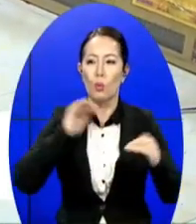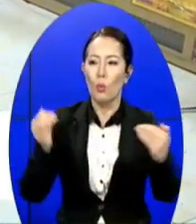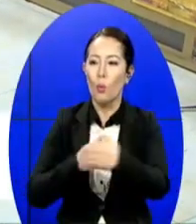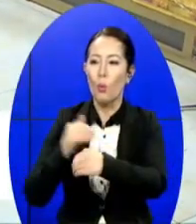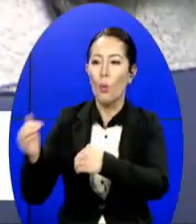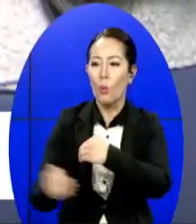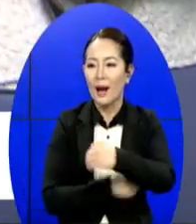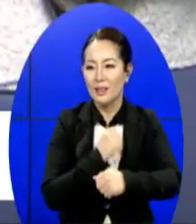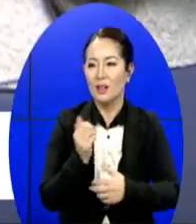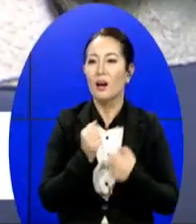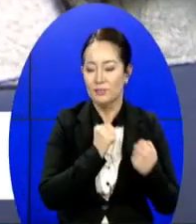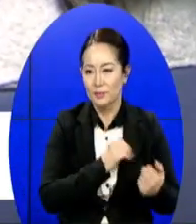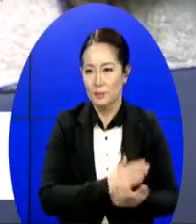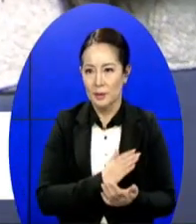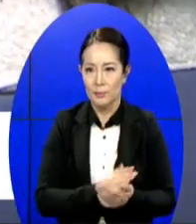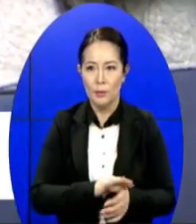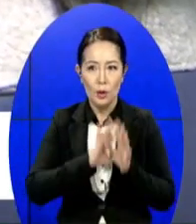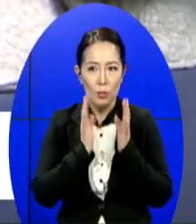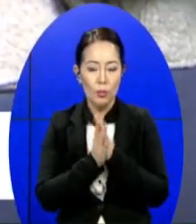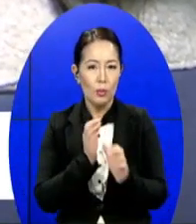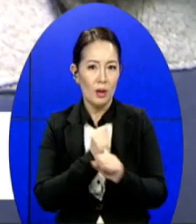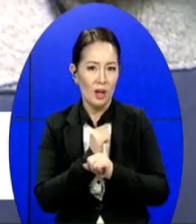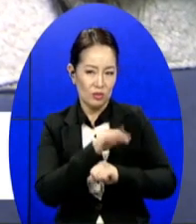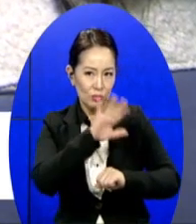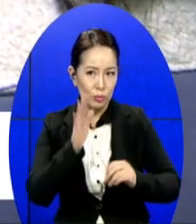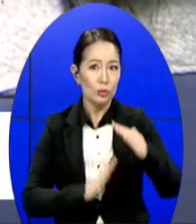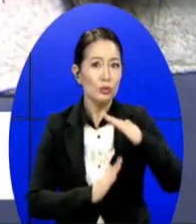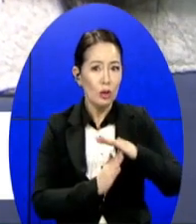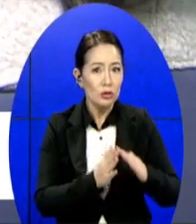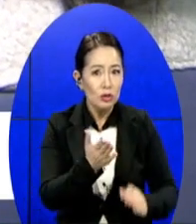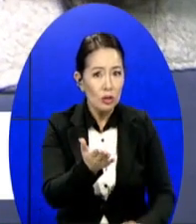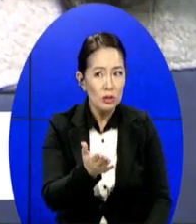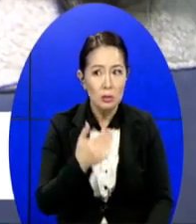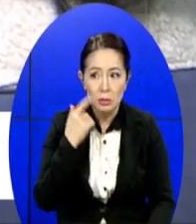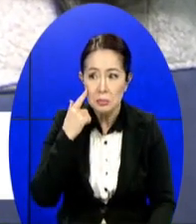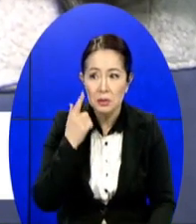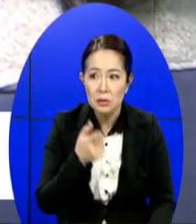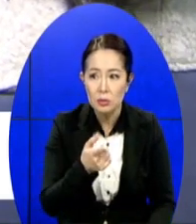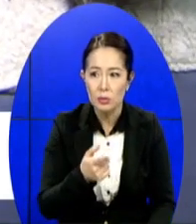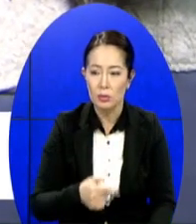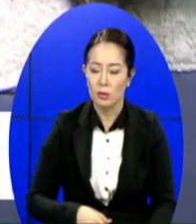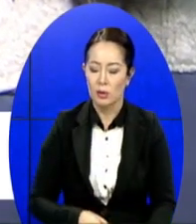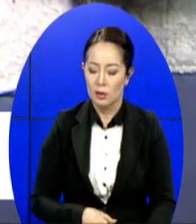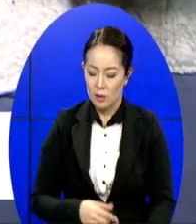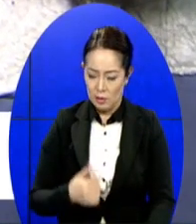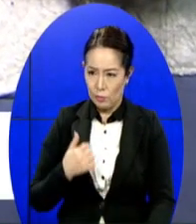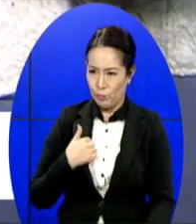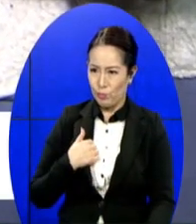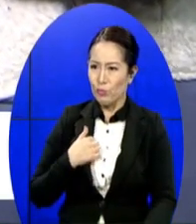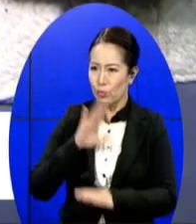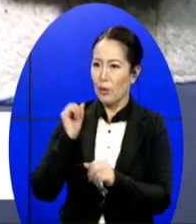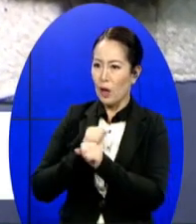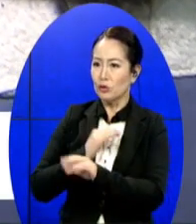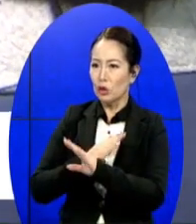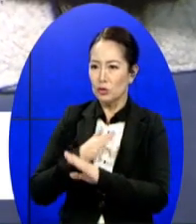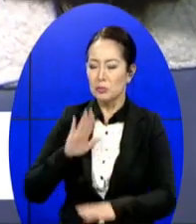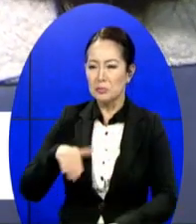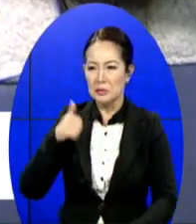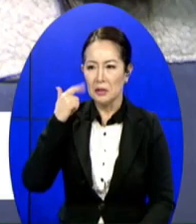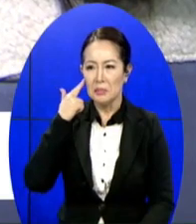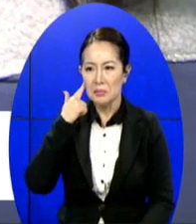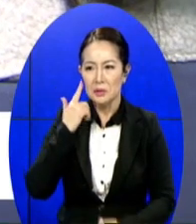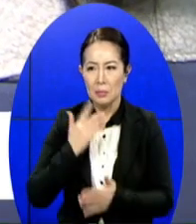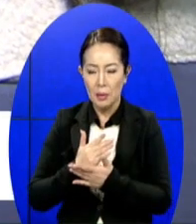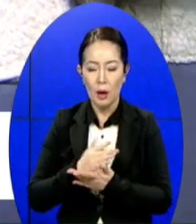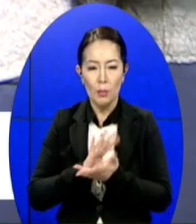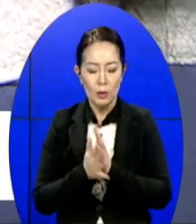юм а. Бүрэн үйл ажиллагааг нь зогсоосон. Энэ талаар ер нь мэдсэн үү? Бүрэн үйл ажиллагааг нь зогсоосон байсан нь бол мэдчихэв.